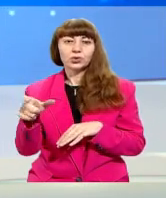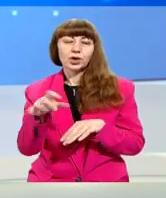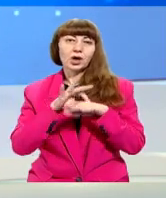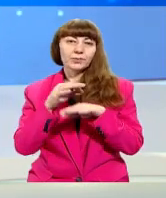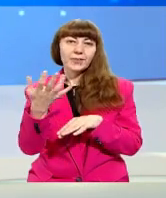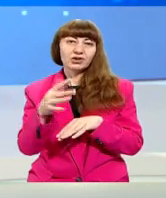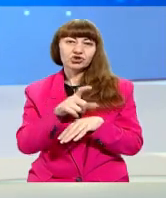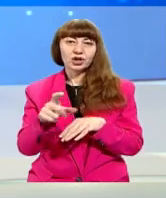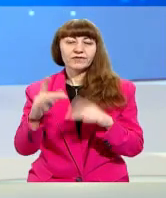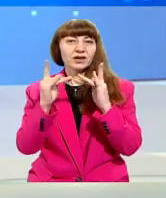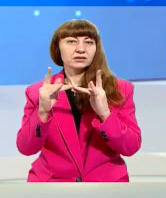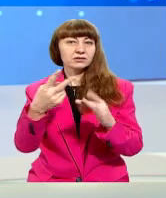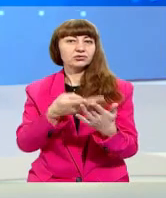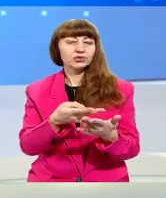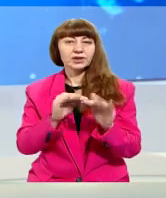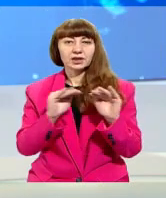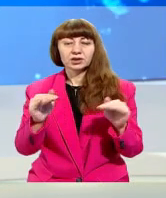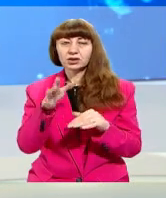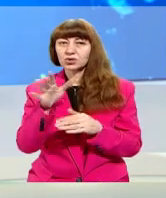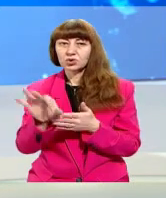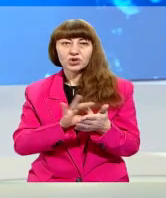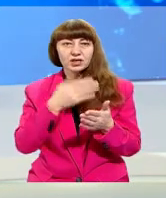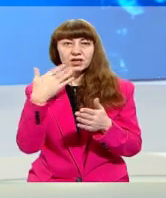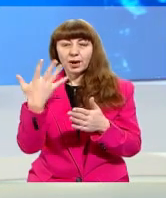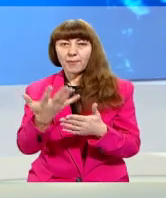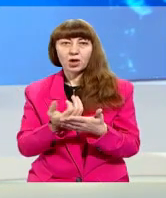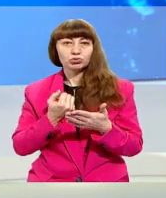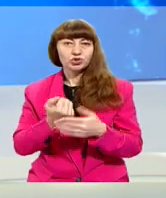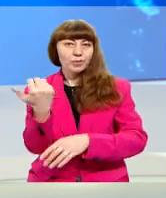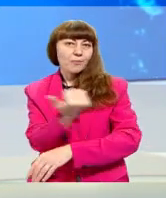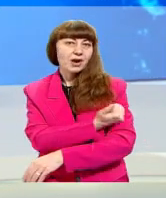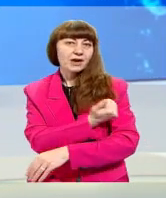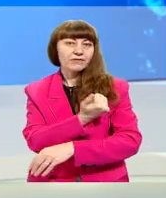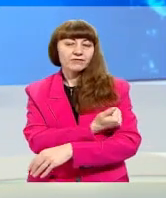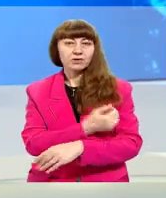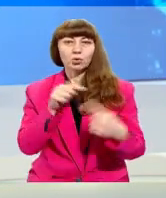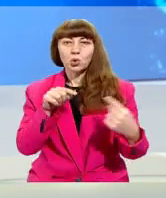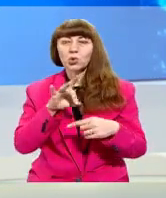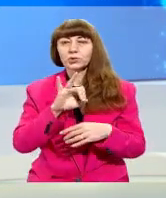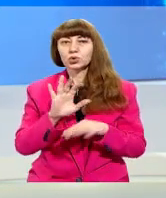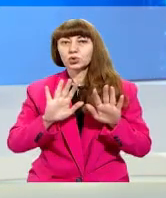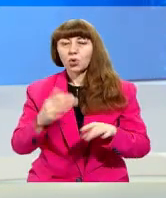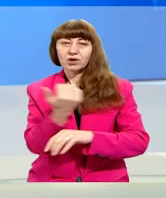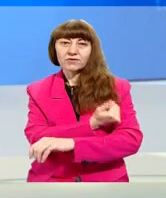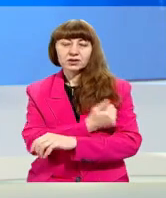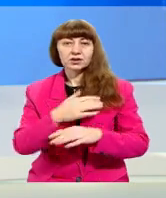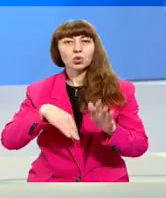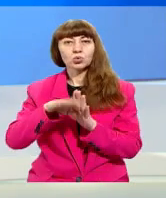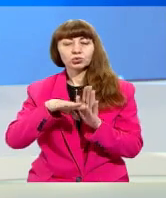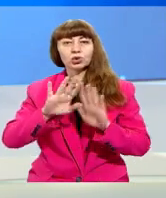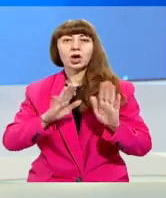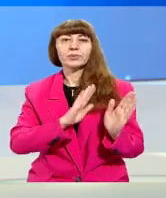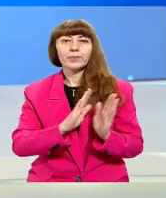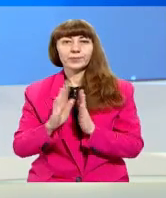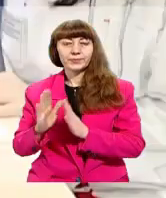в стационаре. Это дети, которые в свое время не получили прививку. По мнению специалистов, только вакцинация стабилизирует положение в